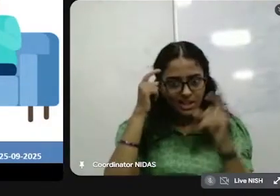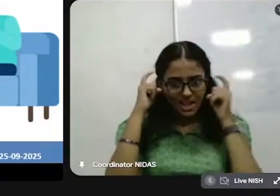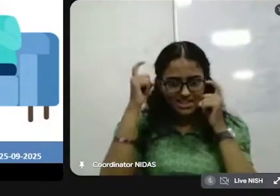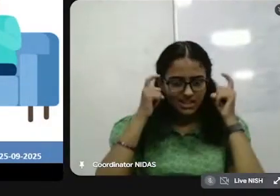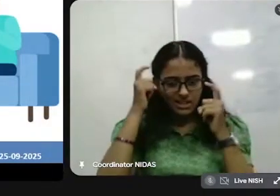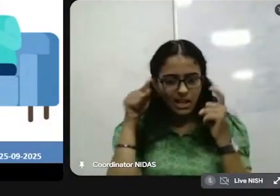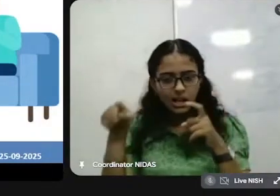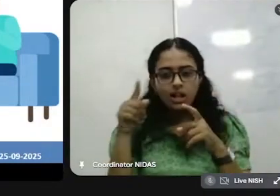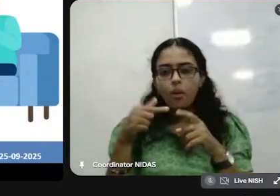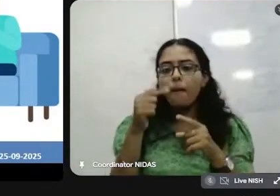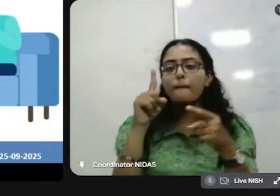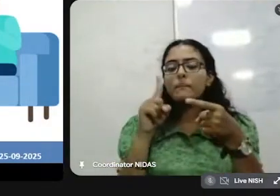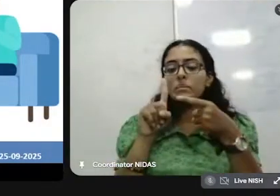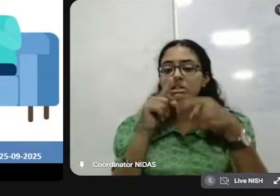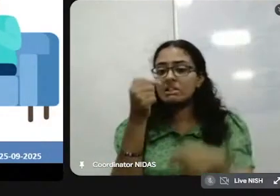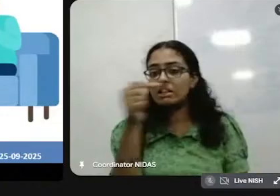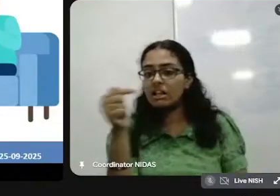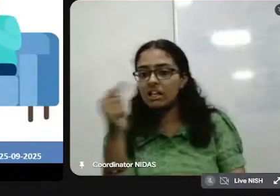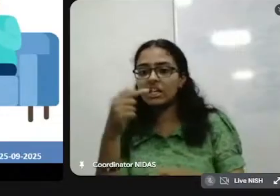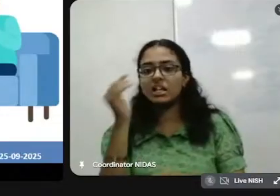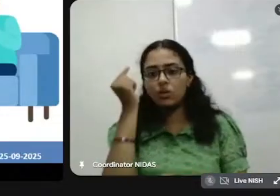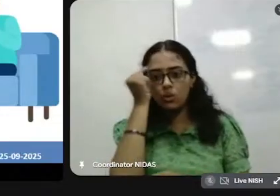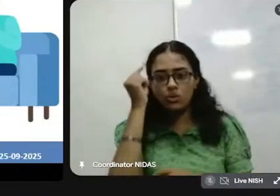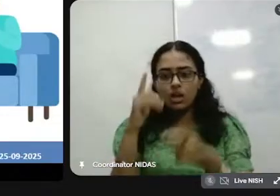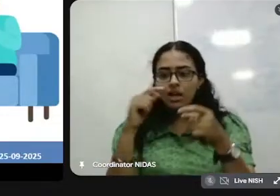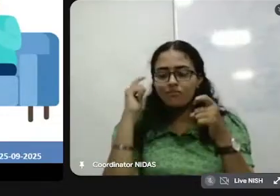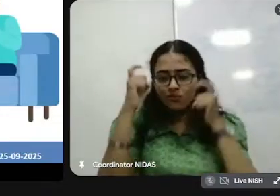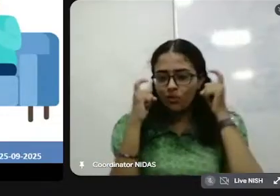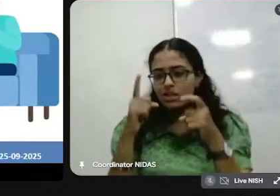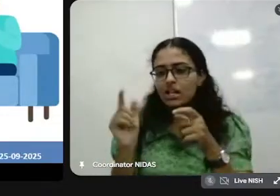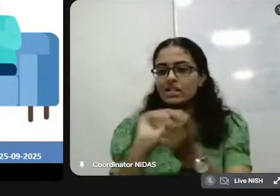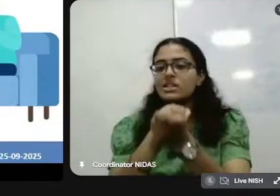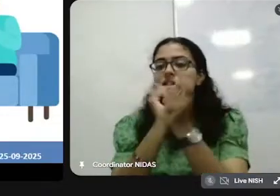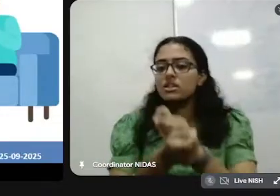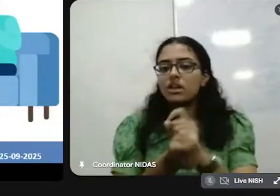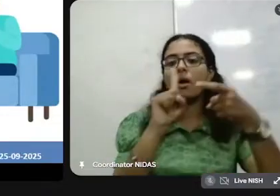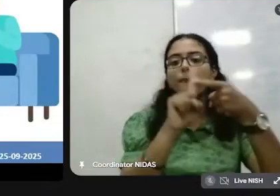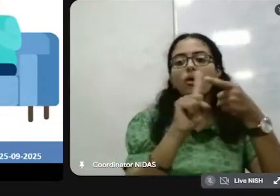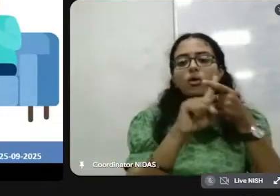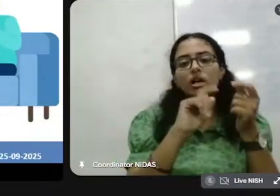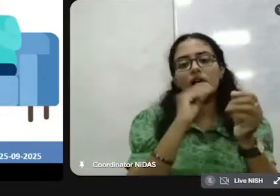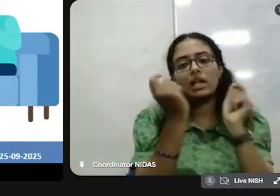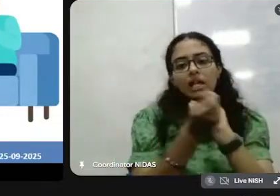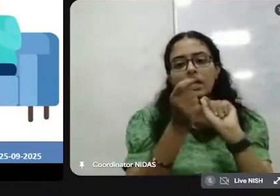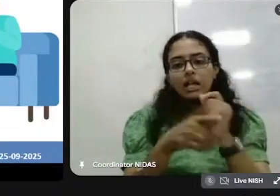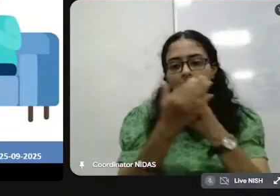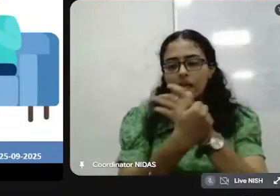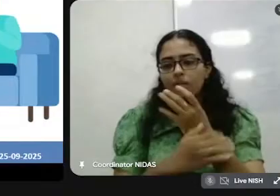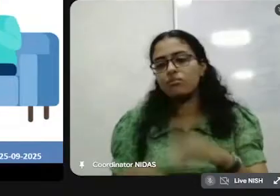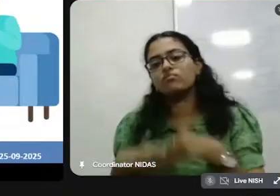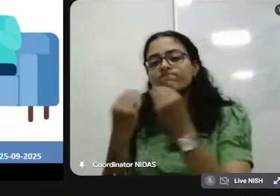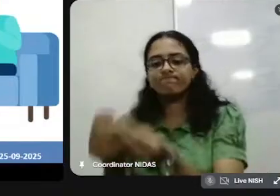മാറ്റിയിട്ട് പോസിറ്റീവായിട്ടുള്ള രീതിയിൽ ചിന്തിക്കാനും പ്രേരിപ്പിക്കാനും സഹായിക്കുന്ന ഒരു തെറപ്പിയാണ് കോഗ്നിറ്റീവ് ബിഹേവിയർ തെറപ്പി നമ്മൾ